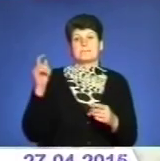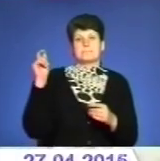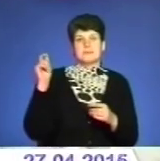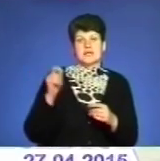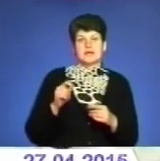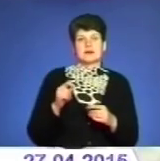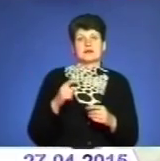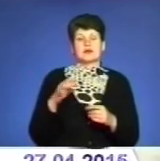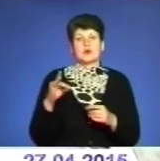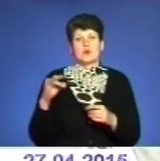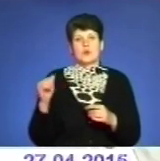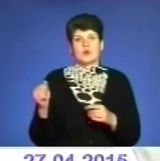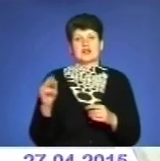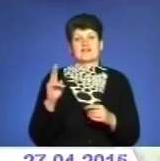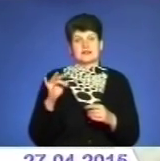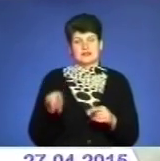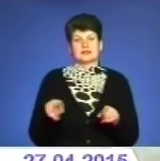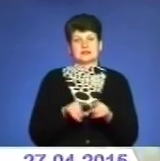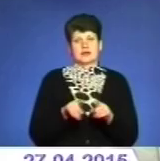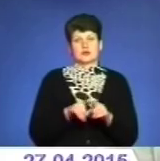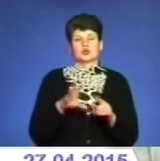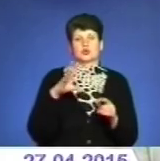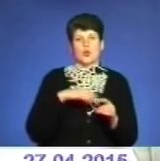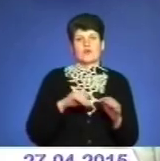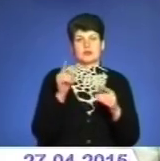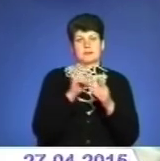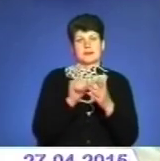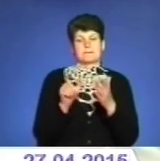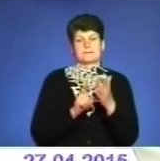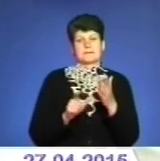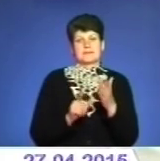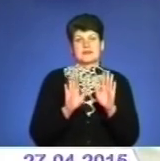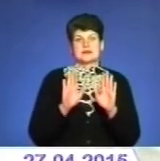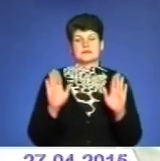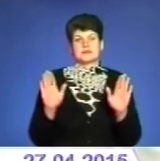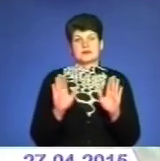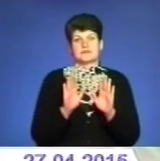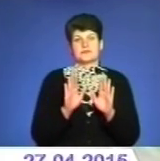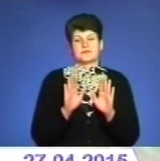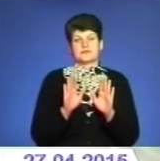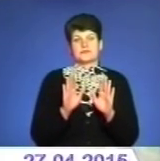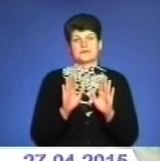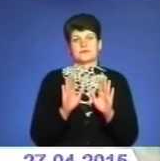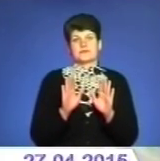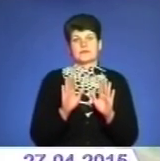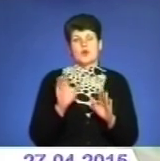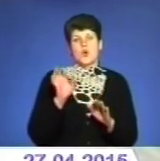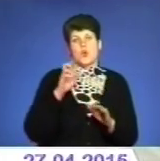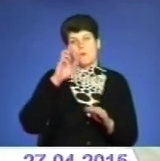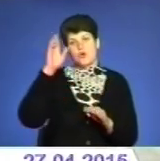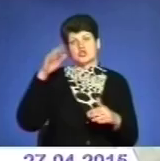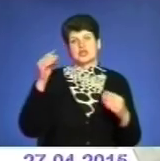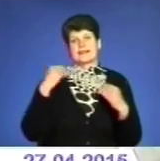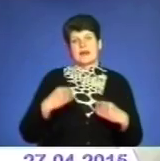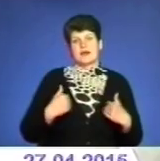з духовними творами, і квартет теж приїхав з духовними творами. Співаємо Бортнянського, «О Боже, дай нам